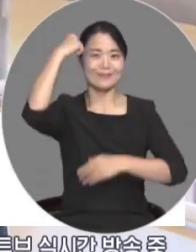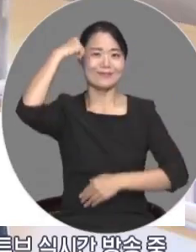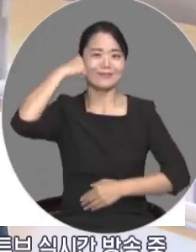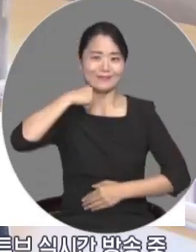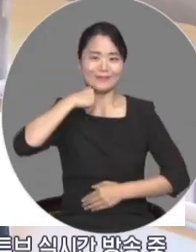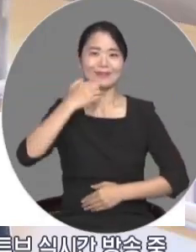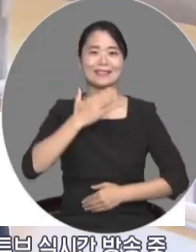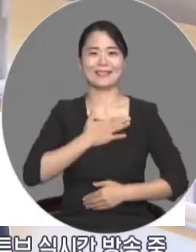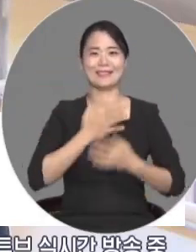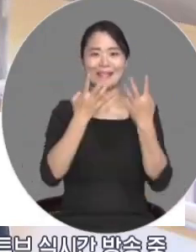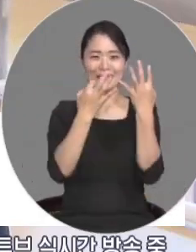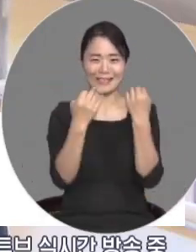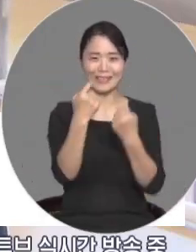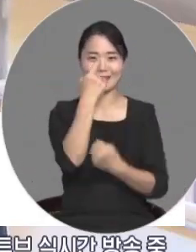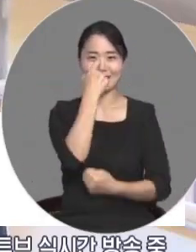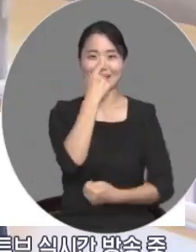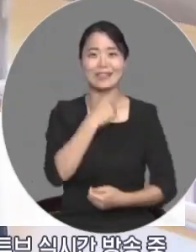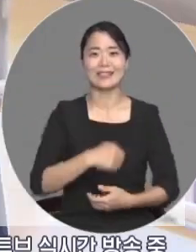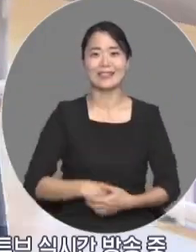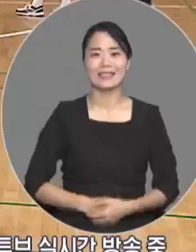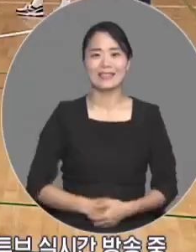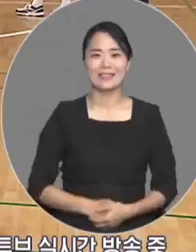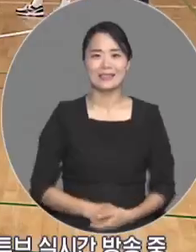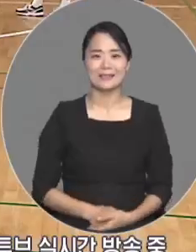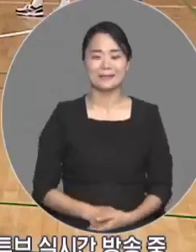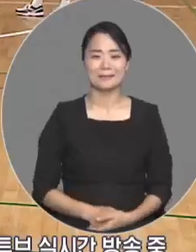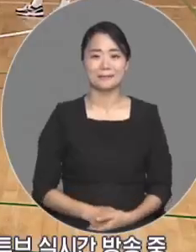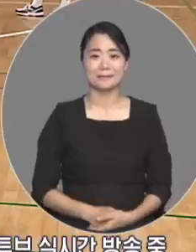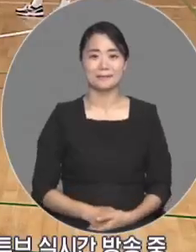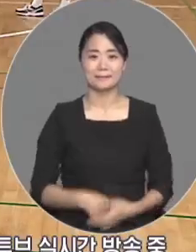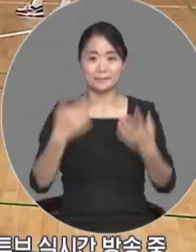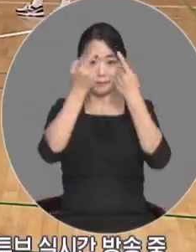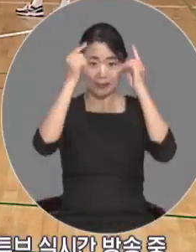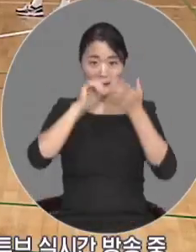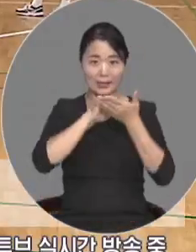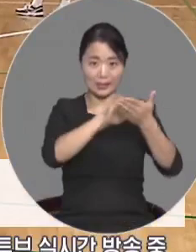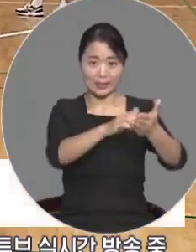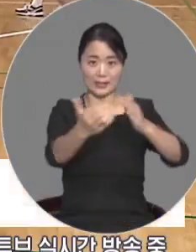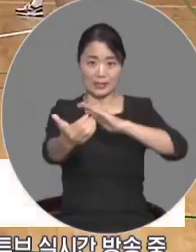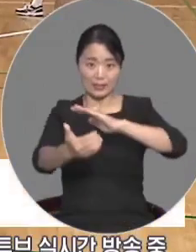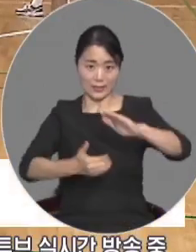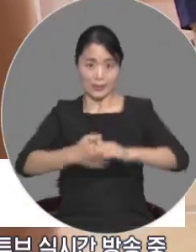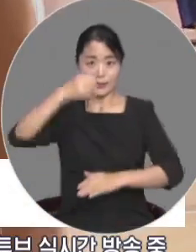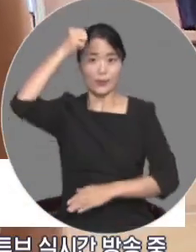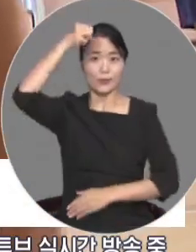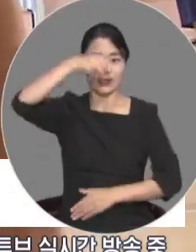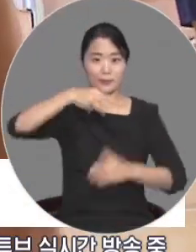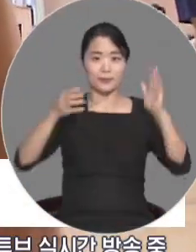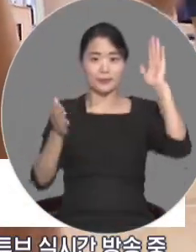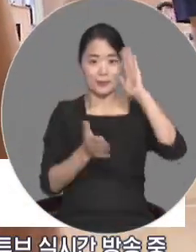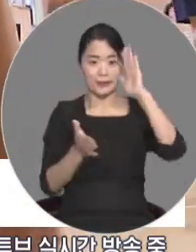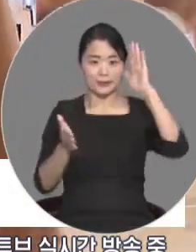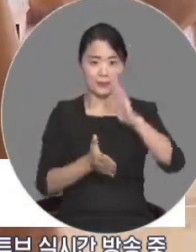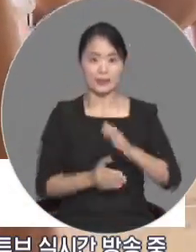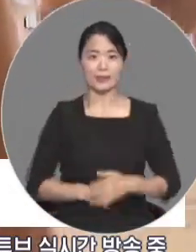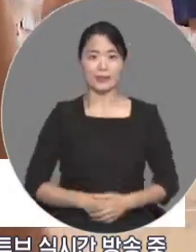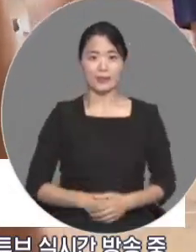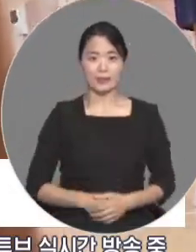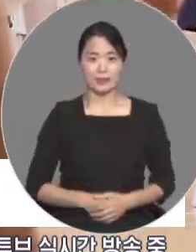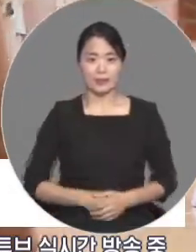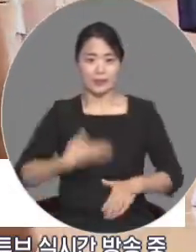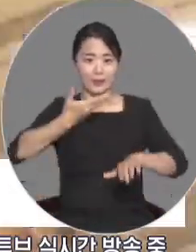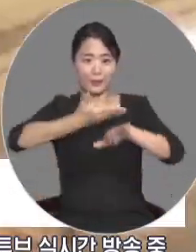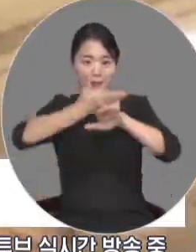많은 점을 배우고 가는 것 같습니다. 대학 진학을 앞둔 스포츠과학고에서는 대학생 멘토들이 더욱